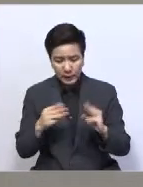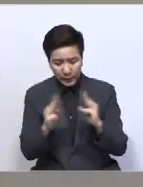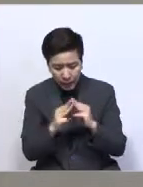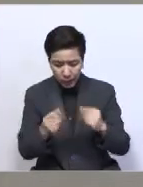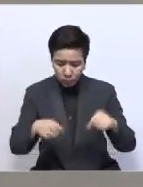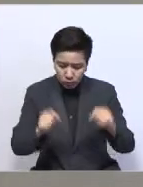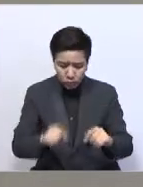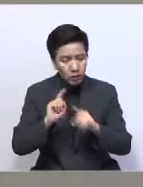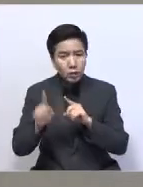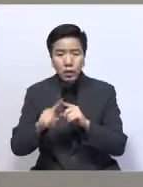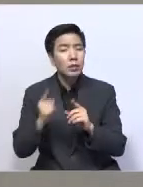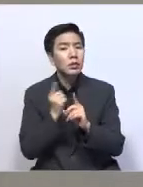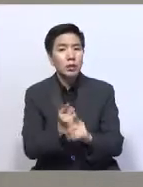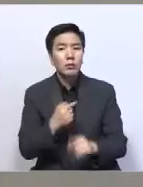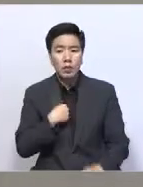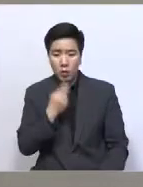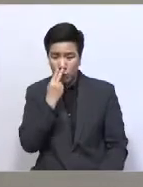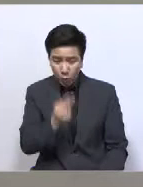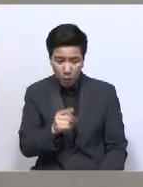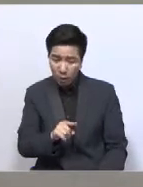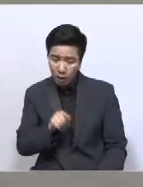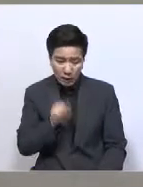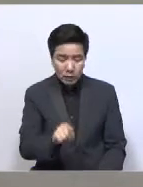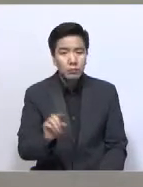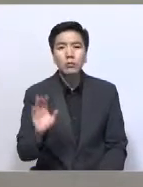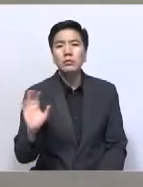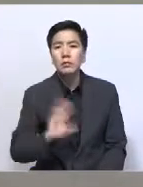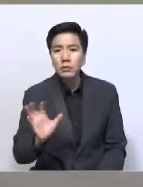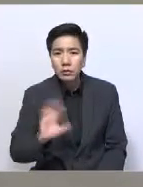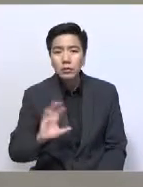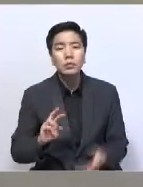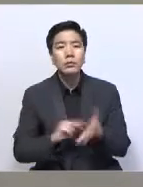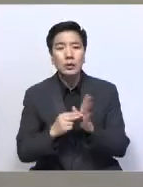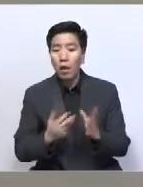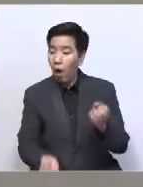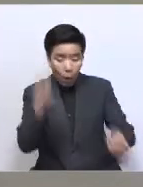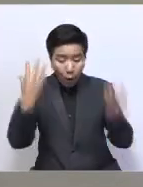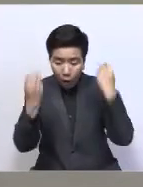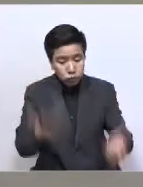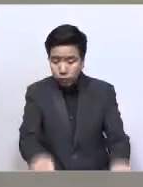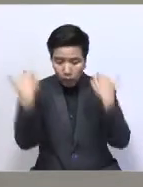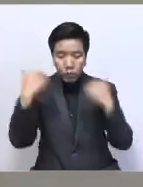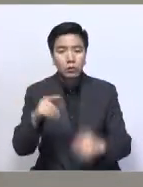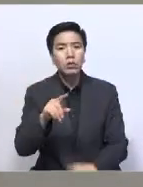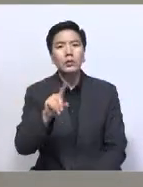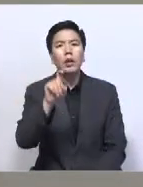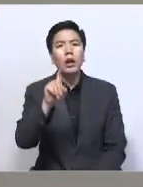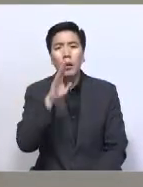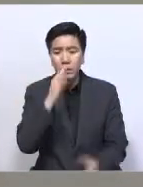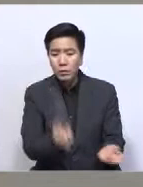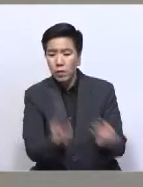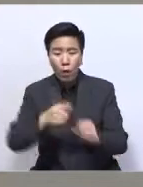างเพราะนั้นเราจะไปดูอย่างเดียวตรงนั้นไม่ได้ว่าวันนี้จะไปเป็นลื้อทุกวันทั้งหมดมันก็คงลำบากนะมันง่ายนะ